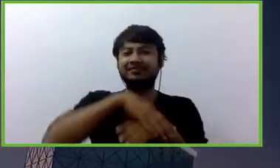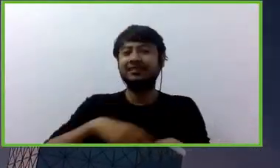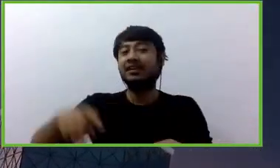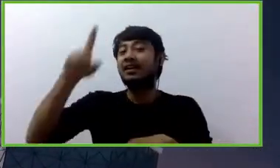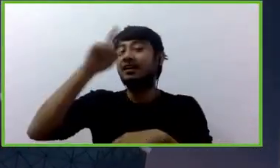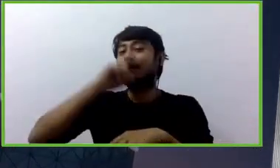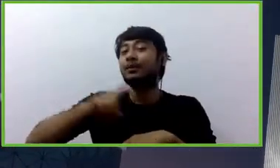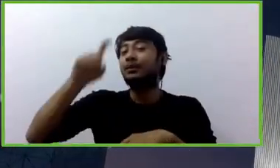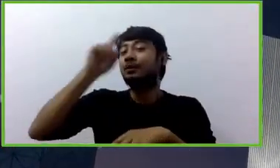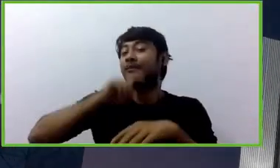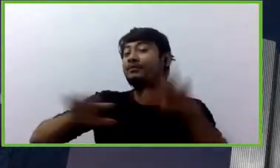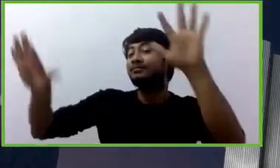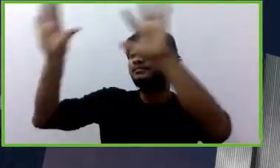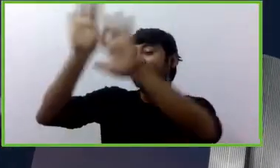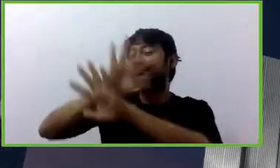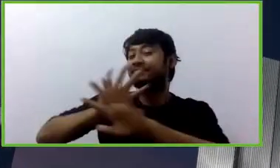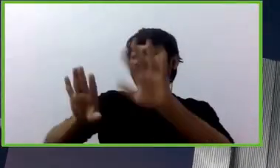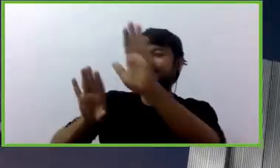आसमां के